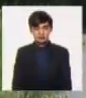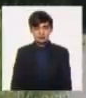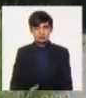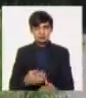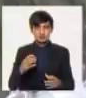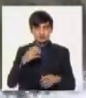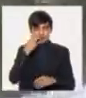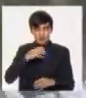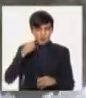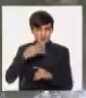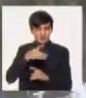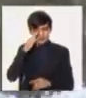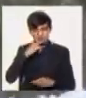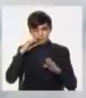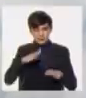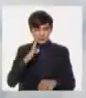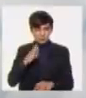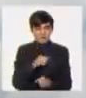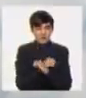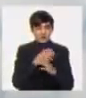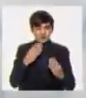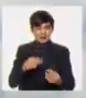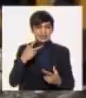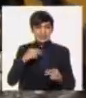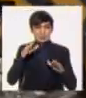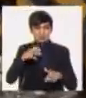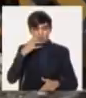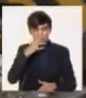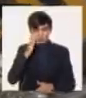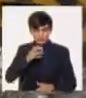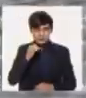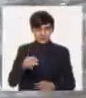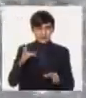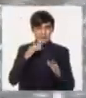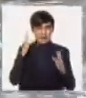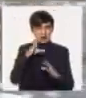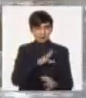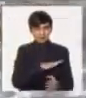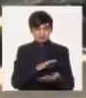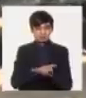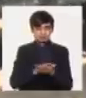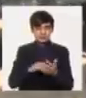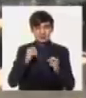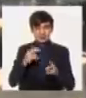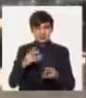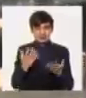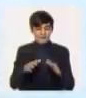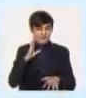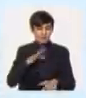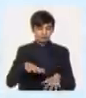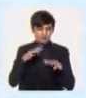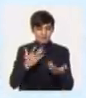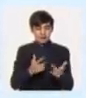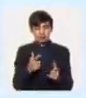Жаркую погоду обещают в Казахстане. Где выходные будет теплее всего? Отразится ли такая погода на паводковой ситуации и к чему нужно